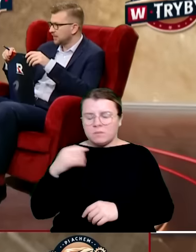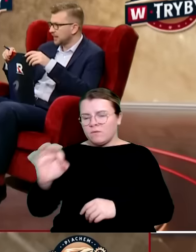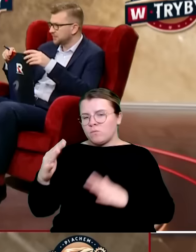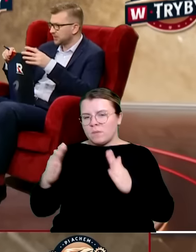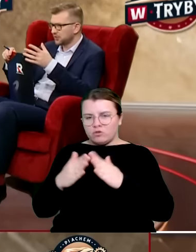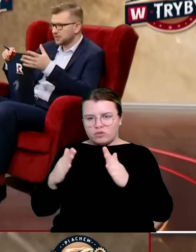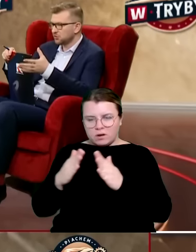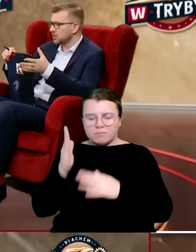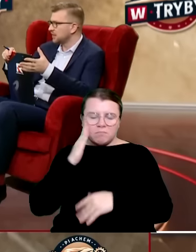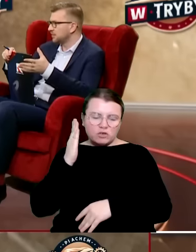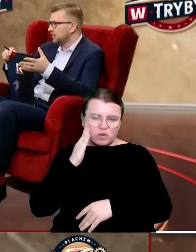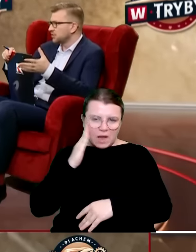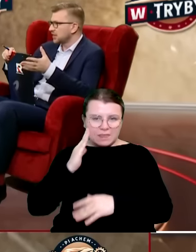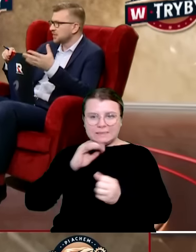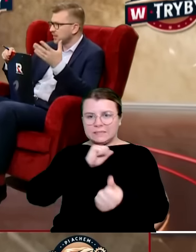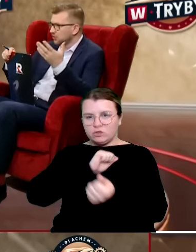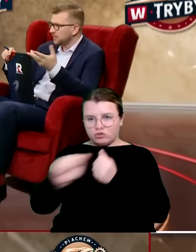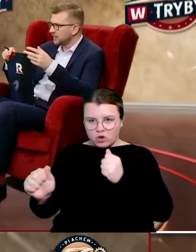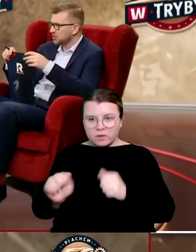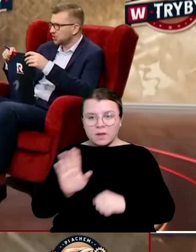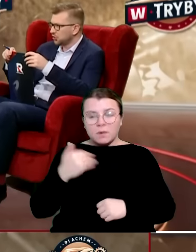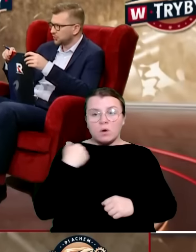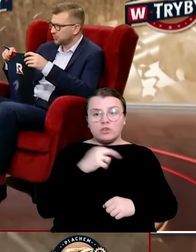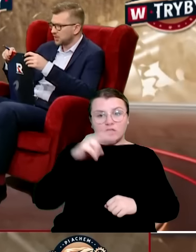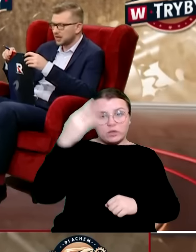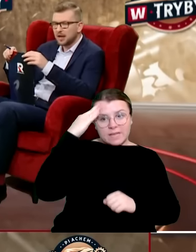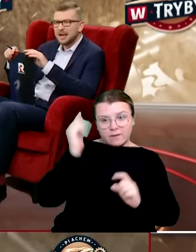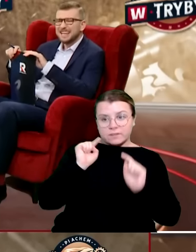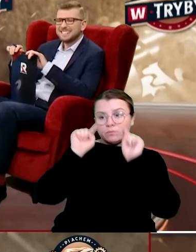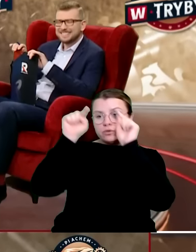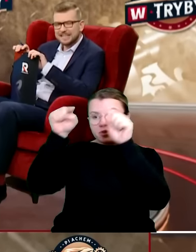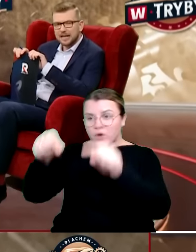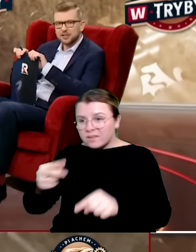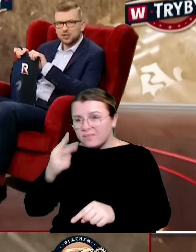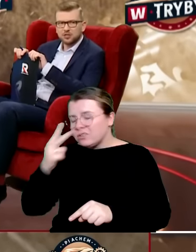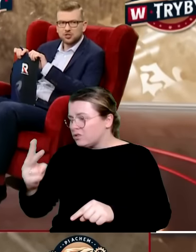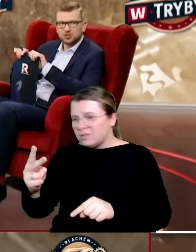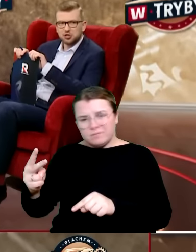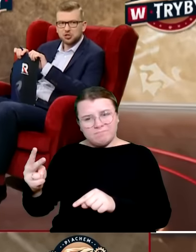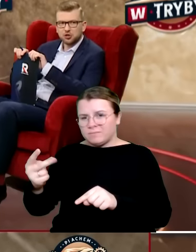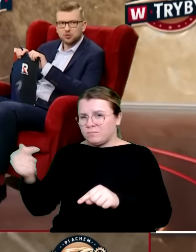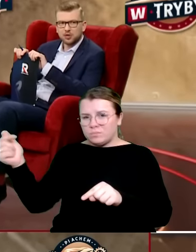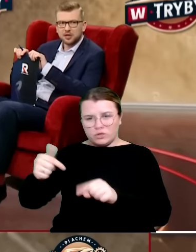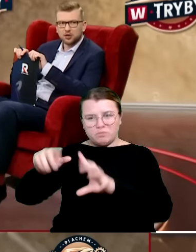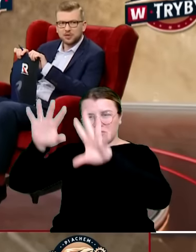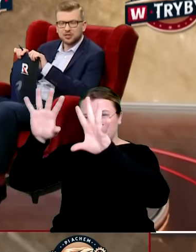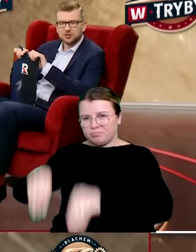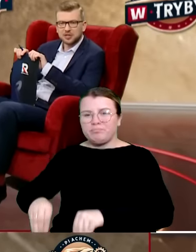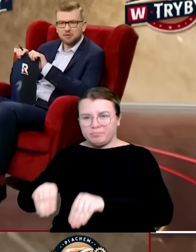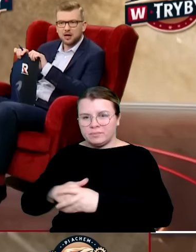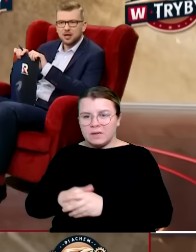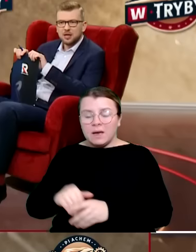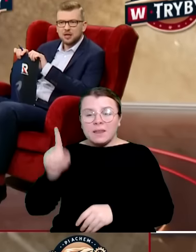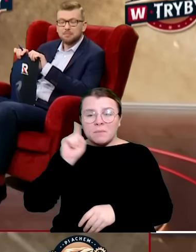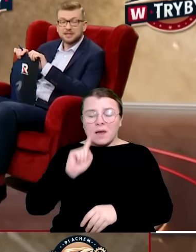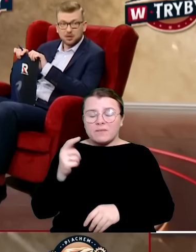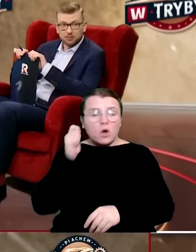rzeczoznawca, ekspert ocenił, że nie, to mieszkanie, ten dom nadaje się tylko do zburzenia i z dnia na dzień 68-letnia kobieta